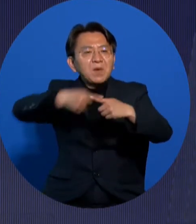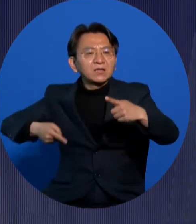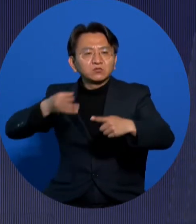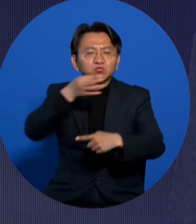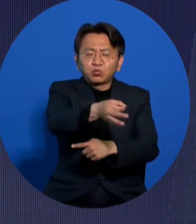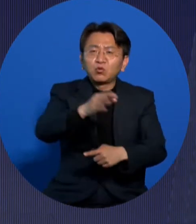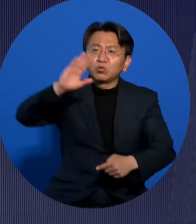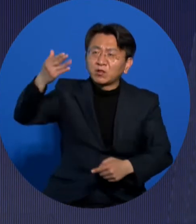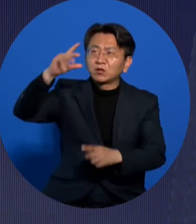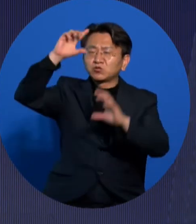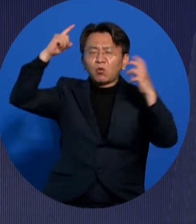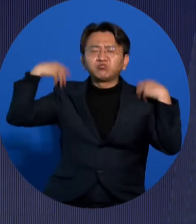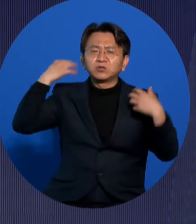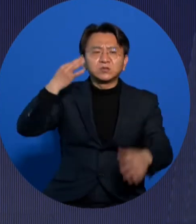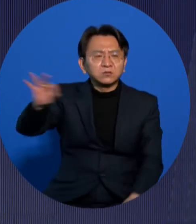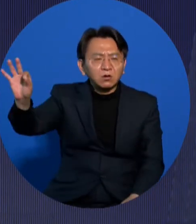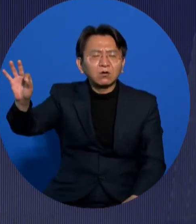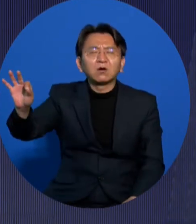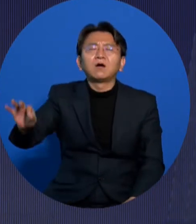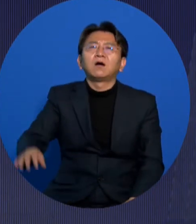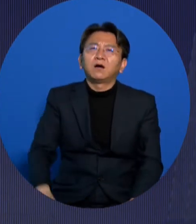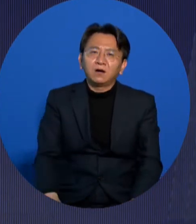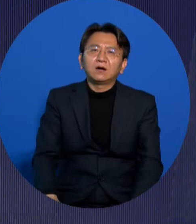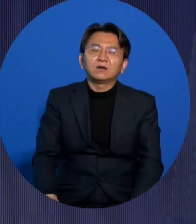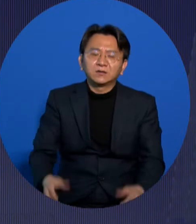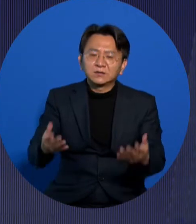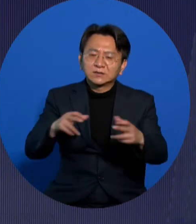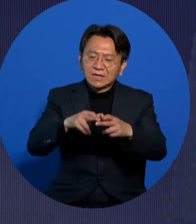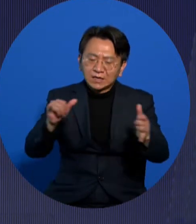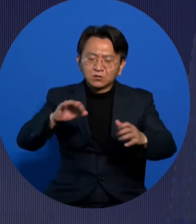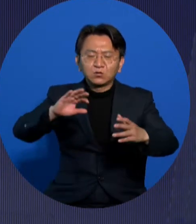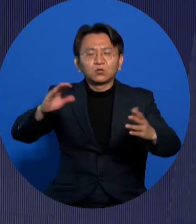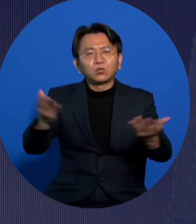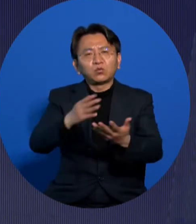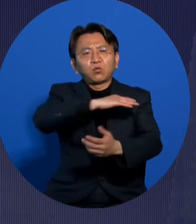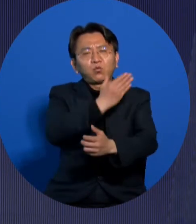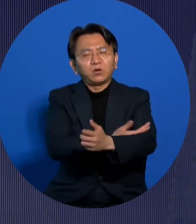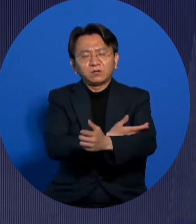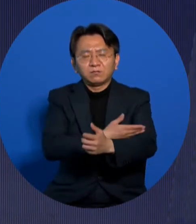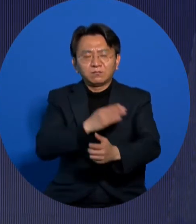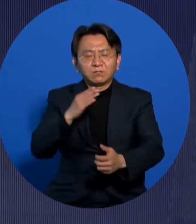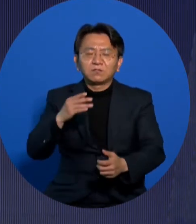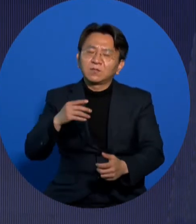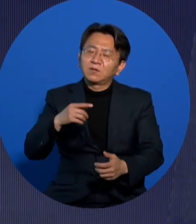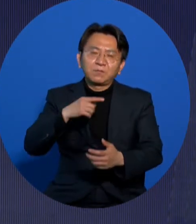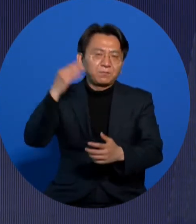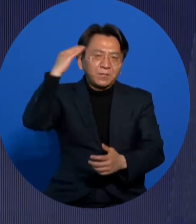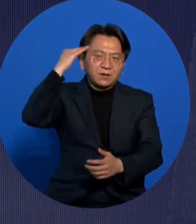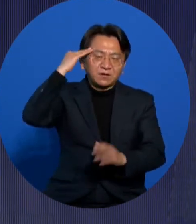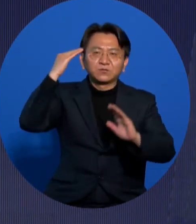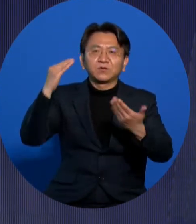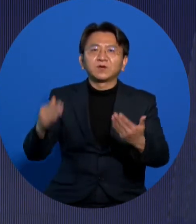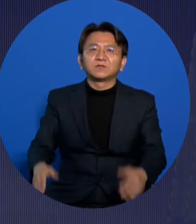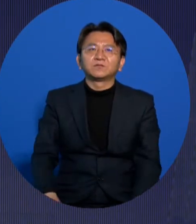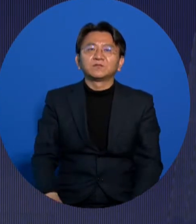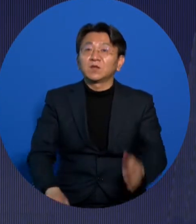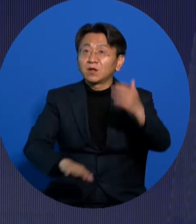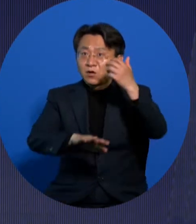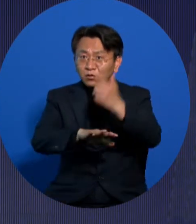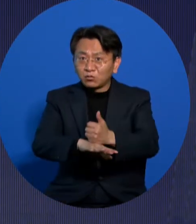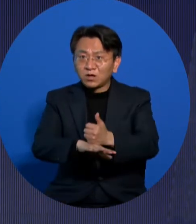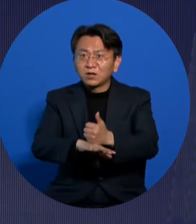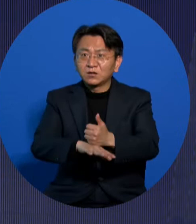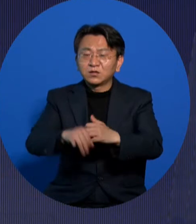된다는 이러한 구조 속에서 장애인의 노동권은 평가절하되고 있습니다. 그 결과